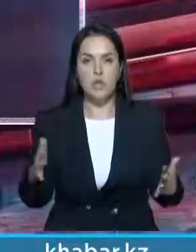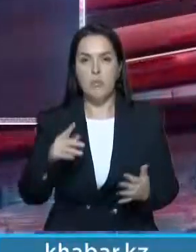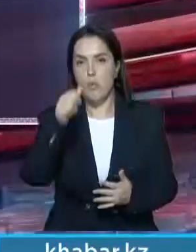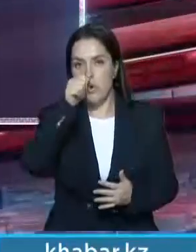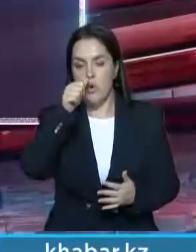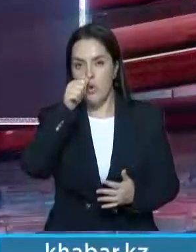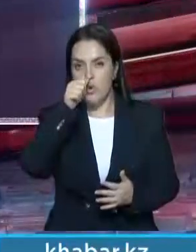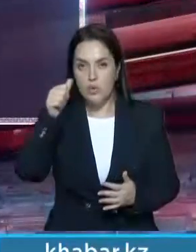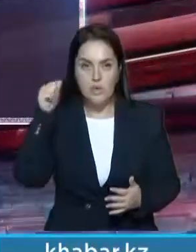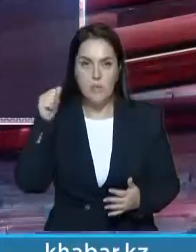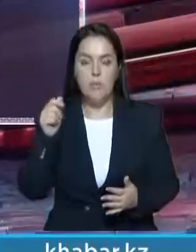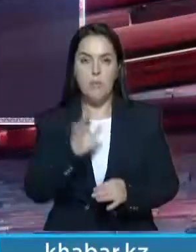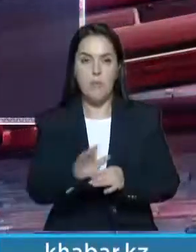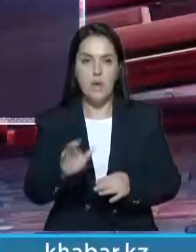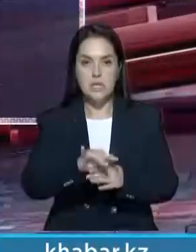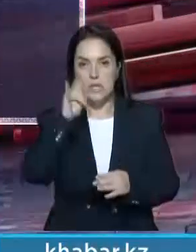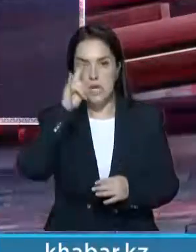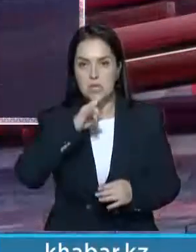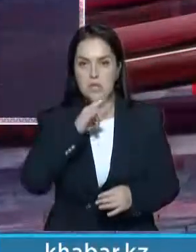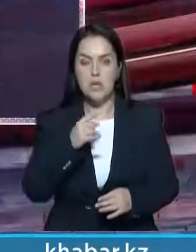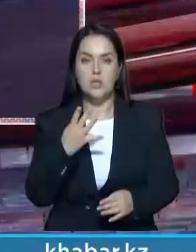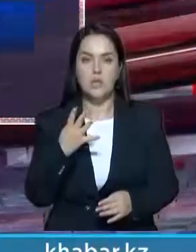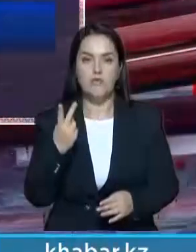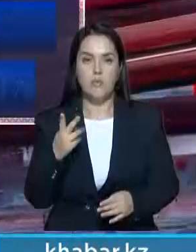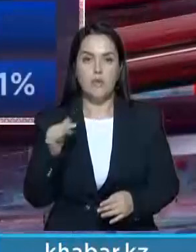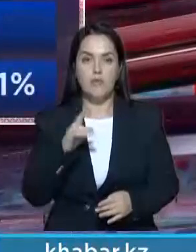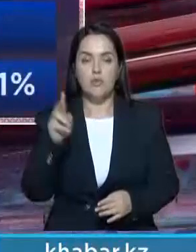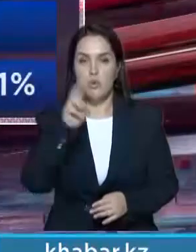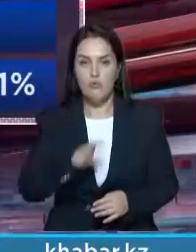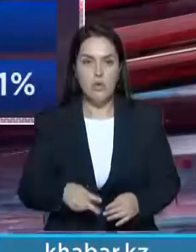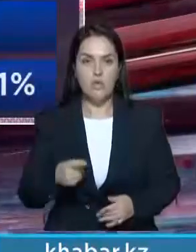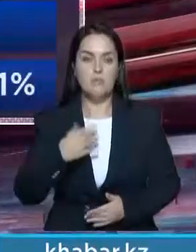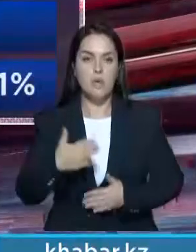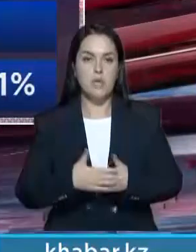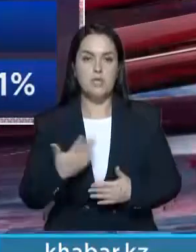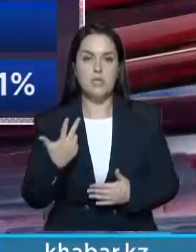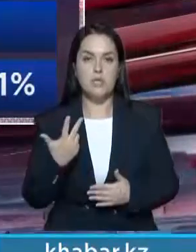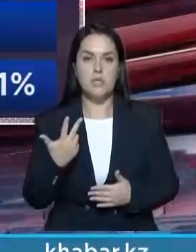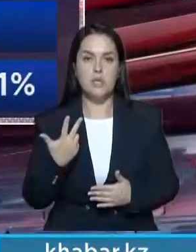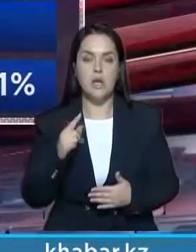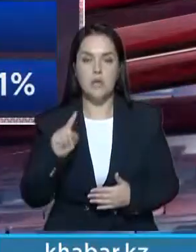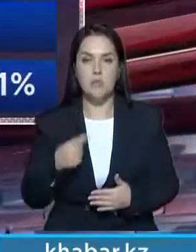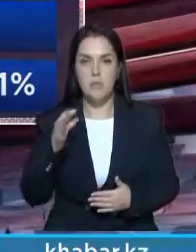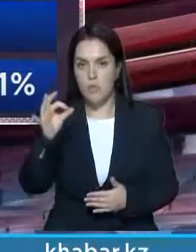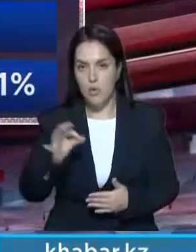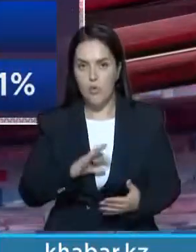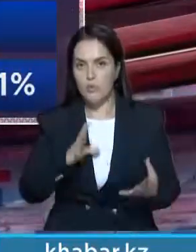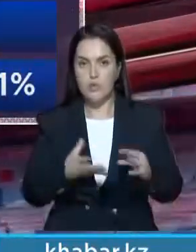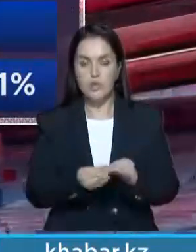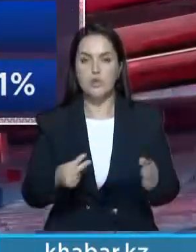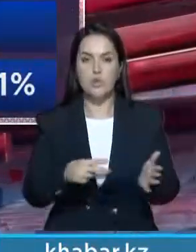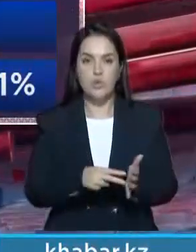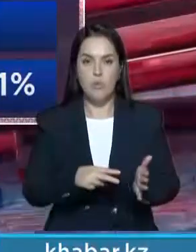больше чем годом ранее на поставки из Казахстана пришлось свыше 42 млрд долларов Ну или почти 35% от общей